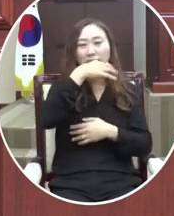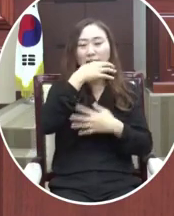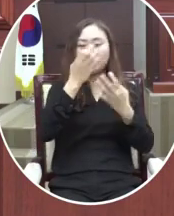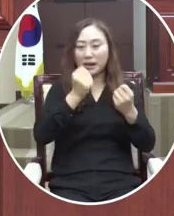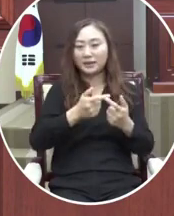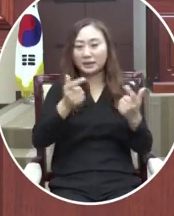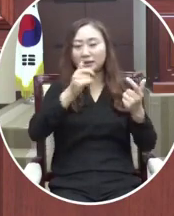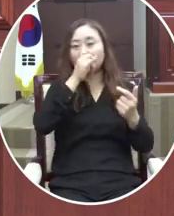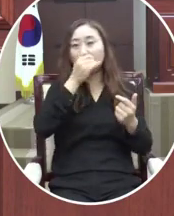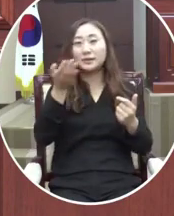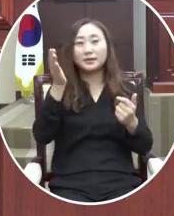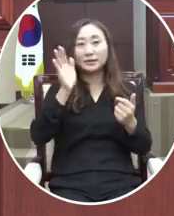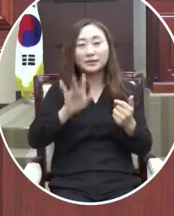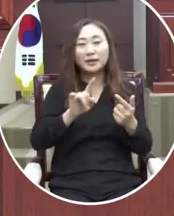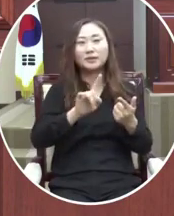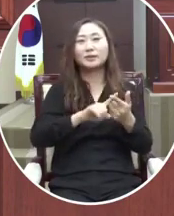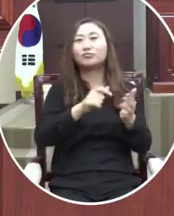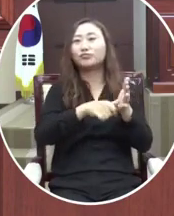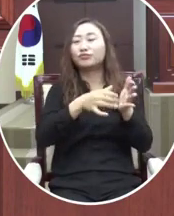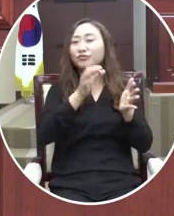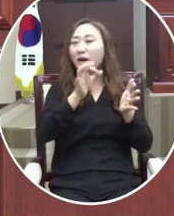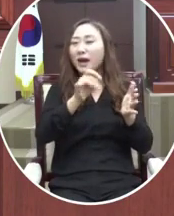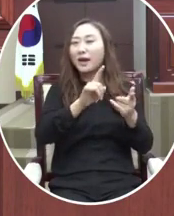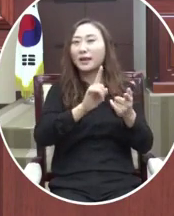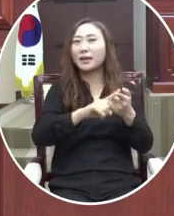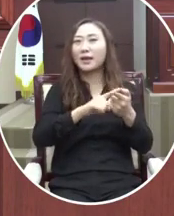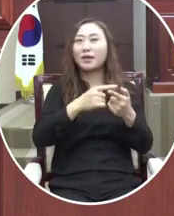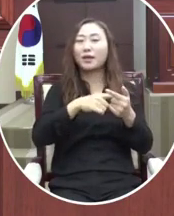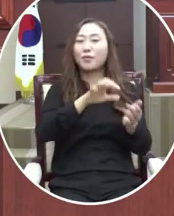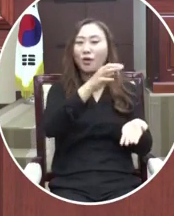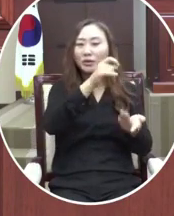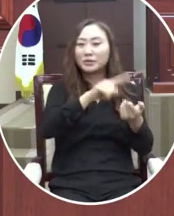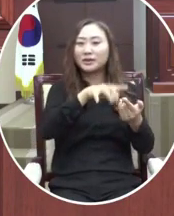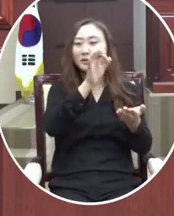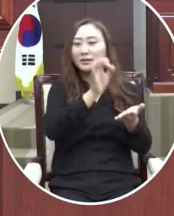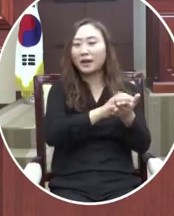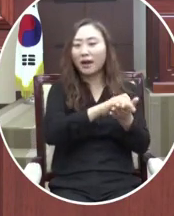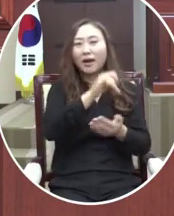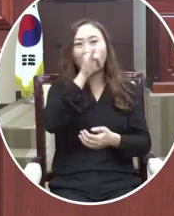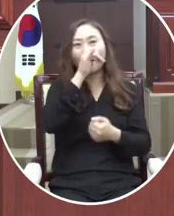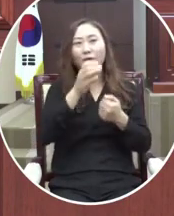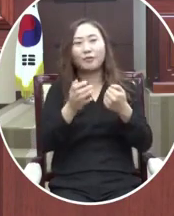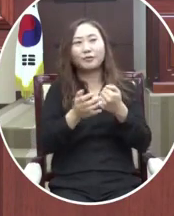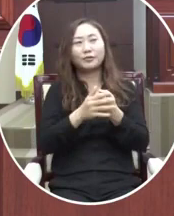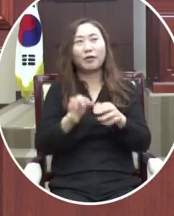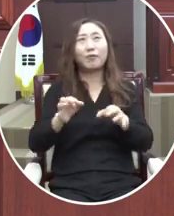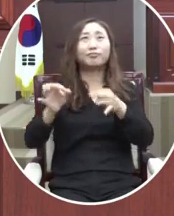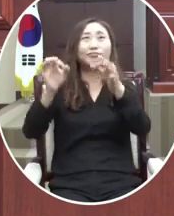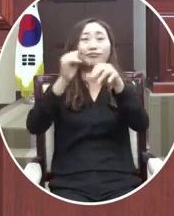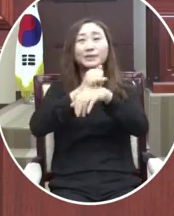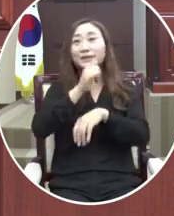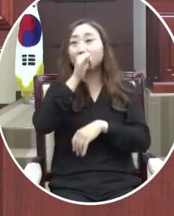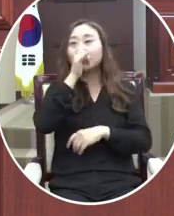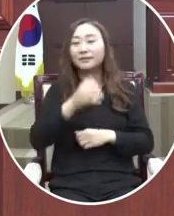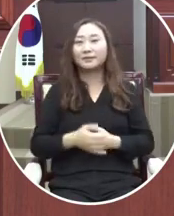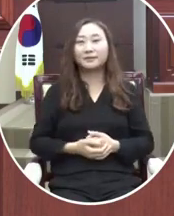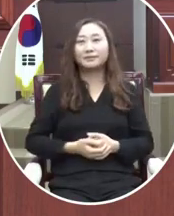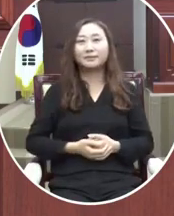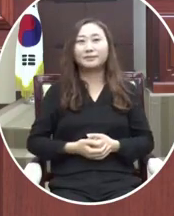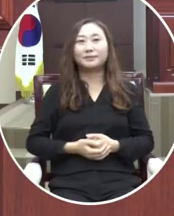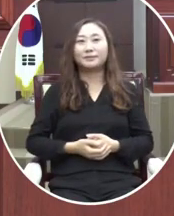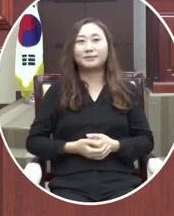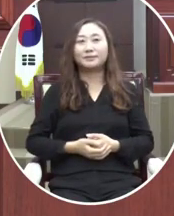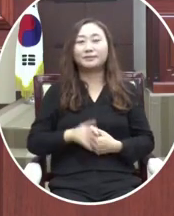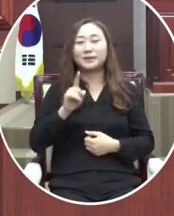높아지는데 물가수준을 반 실질임금은 뒷걸음치고 장바구니 물가는 고공행진 중입니다